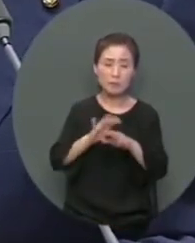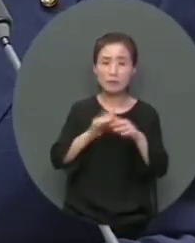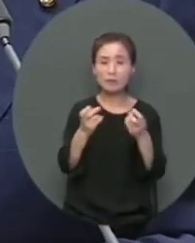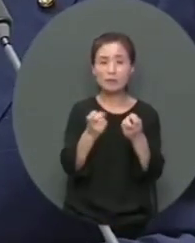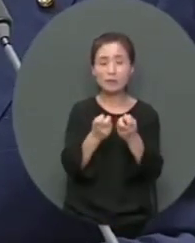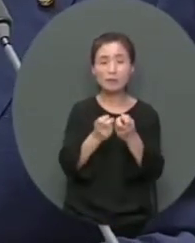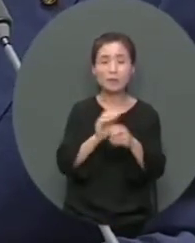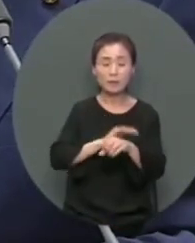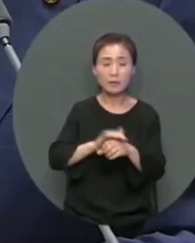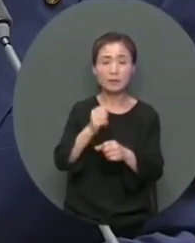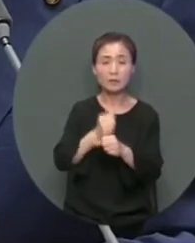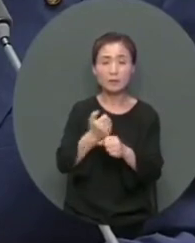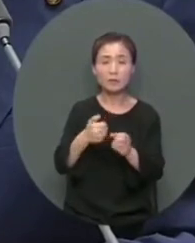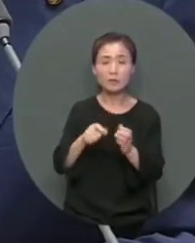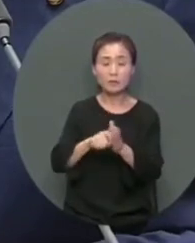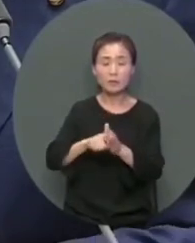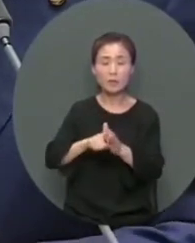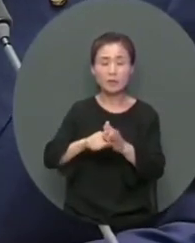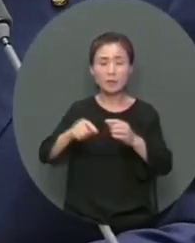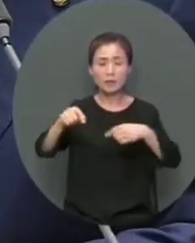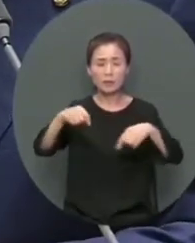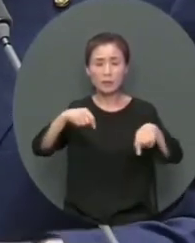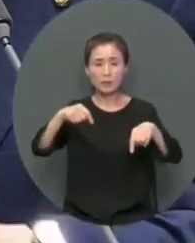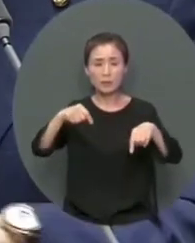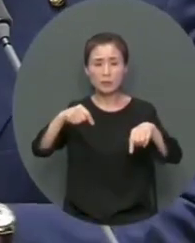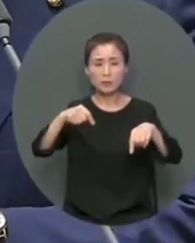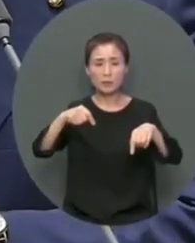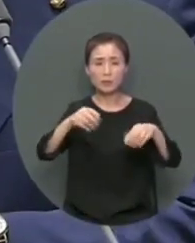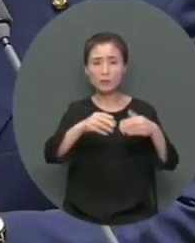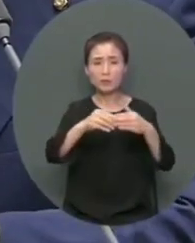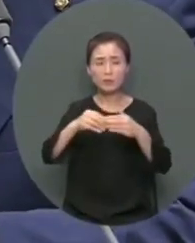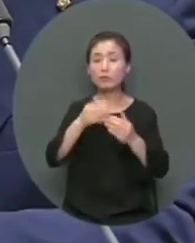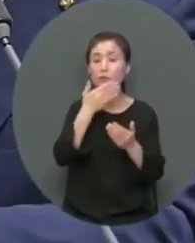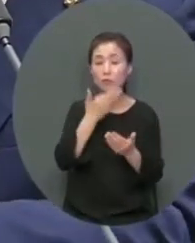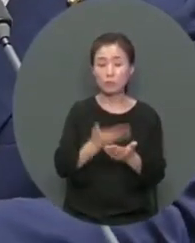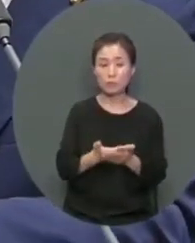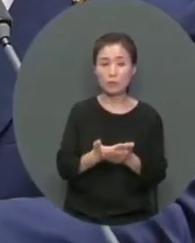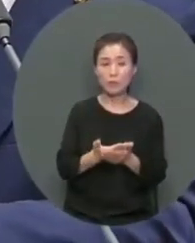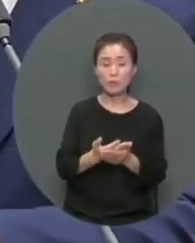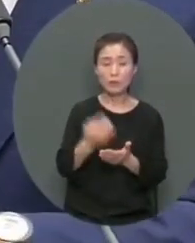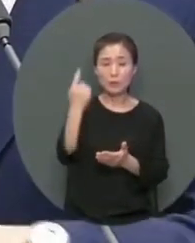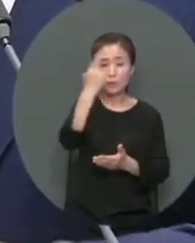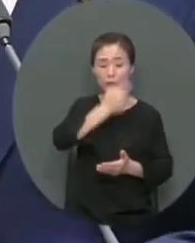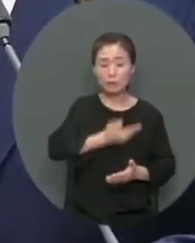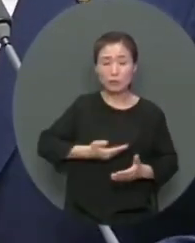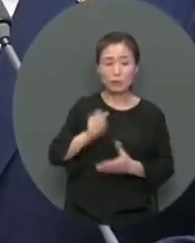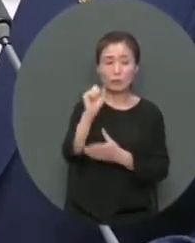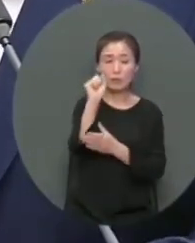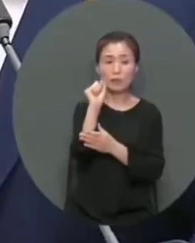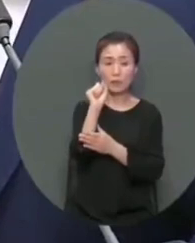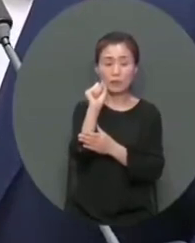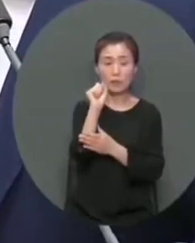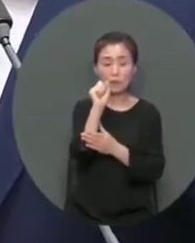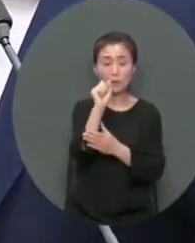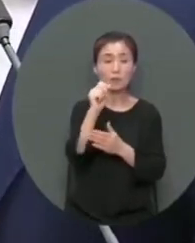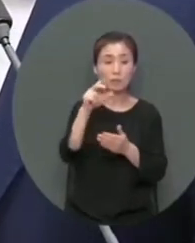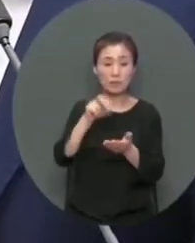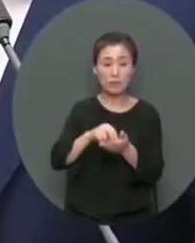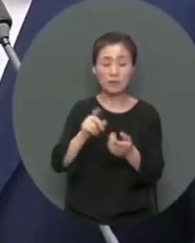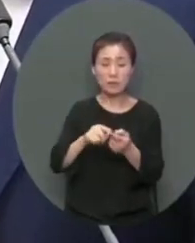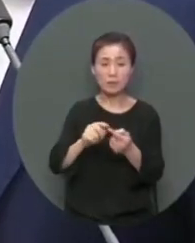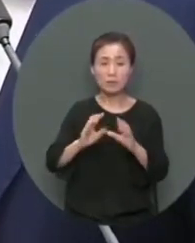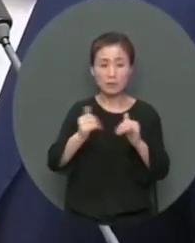제대로 만들도록 지휘하시는 것, 이런 것도 중요하다고 생각하고요. 흉상의 문제에 대해서는 국민들이